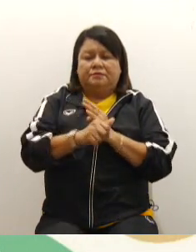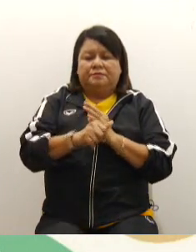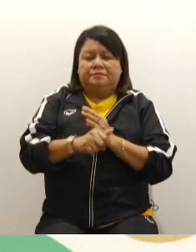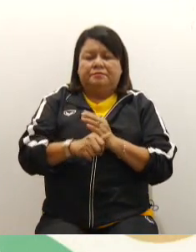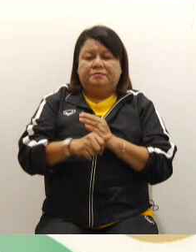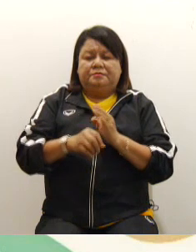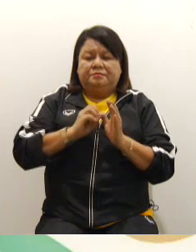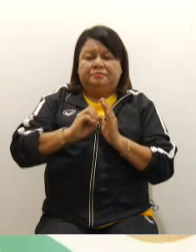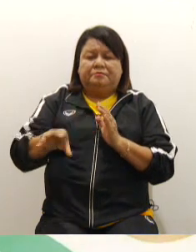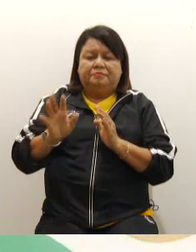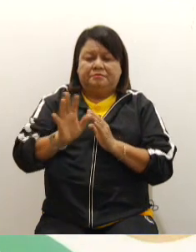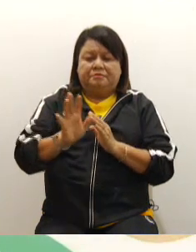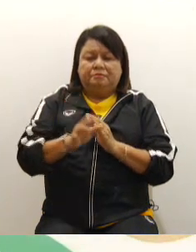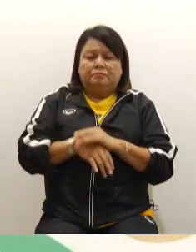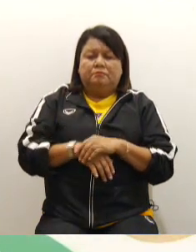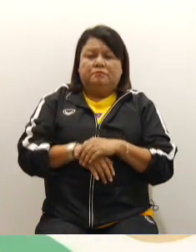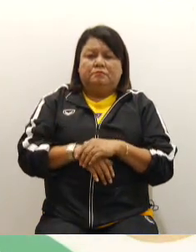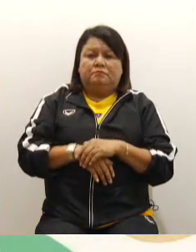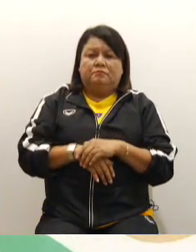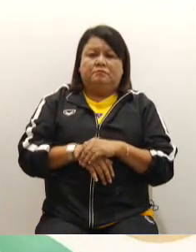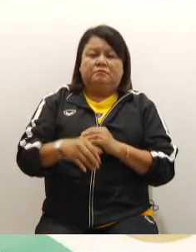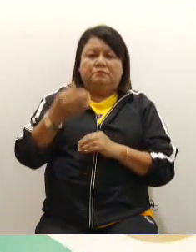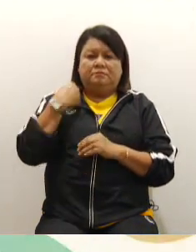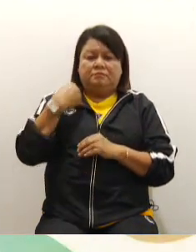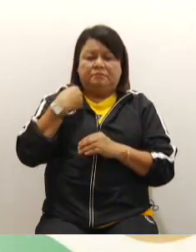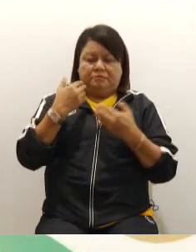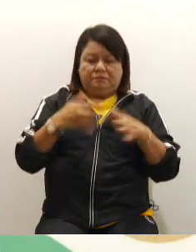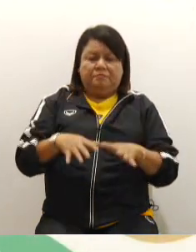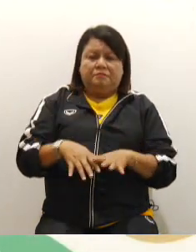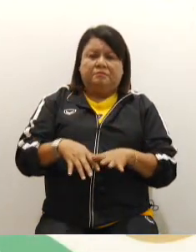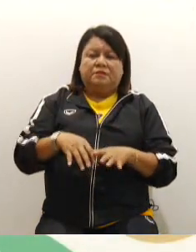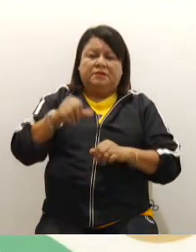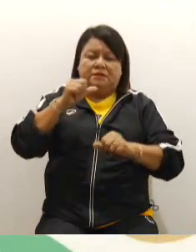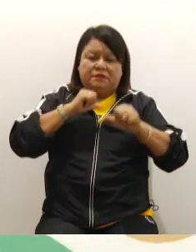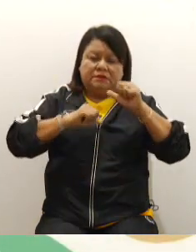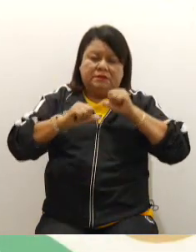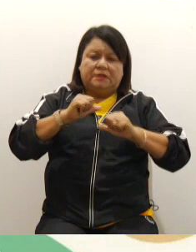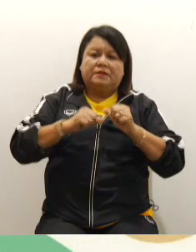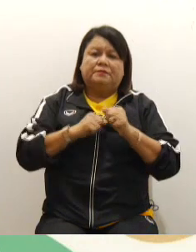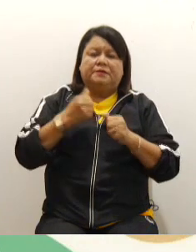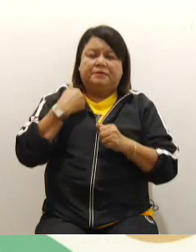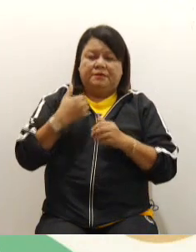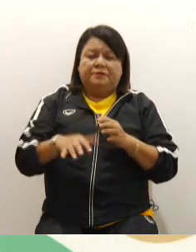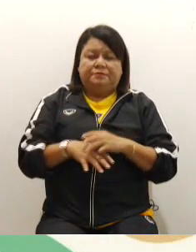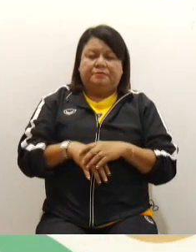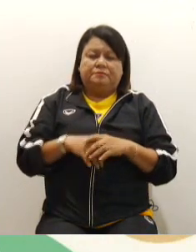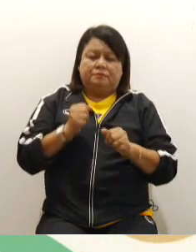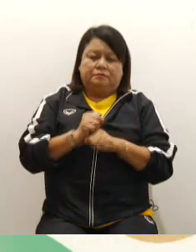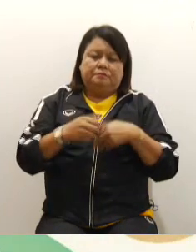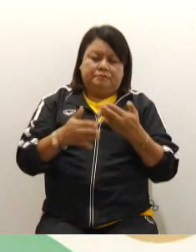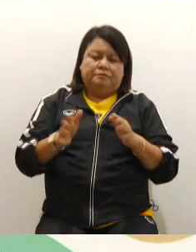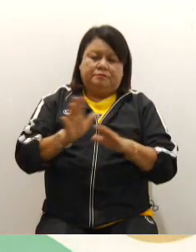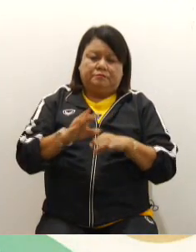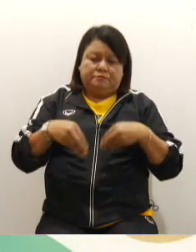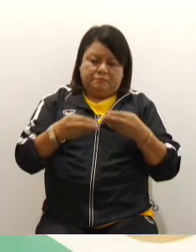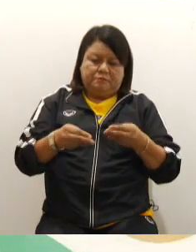คะซึ่งมันมีอยู่แล้วอย่างเช่นซัลฟูริกแอซิดที่พูดถึงไปเมื่อกี้เนี่ยมันอันตรายมากๆเลยแต่เราทำยังไงไอ้ซัลฟูริกแอซิดมันถึงจะไม่ล